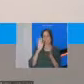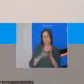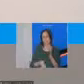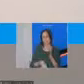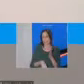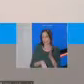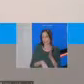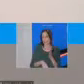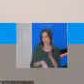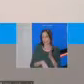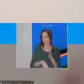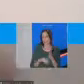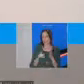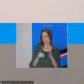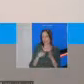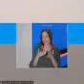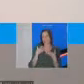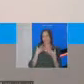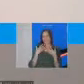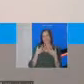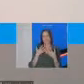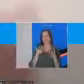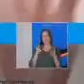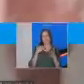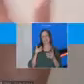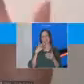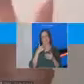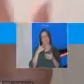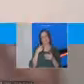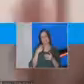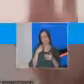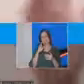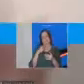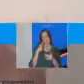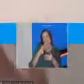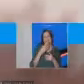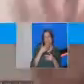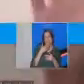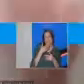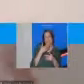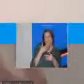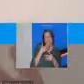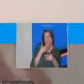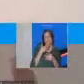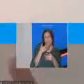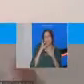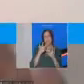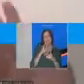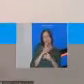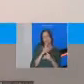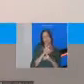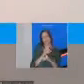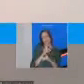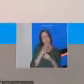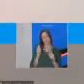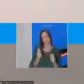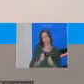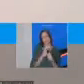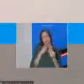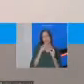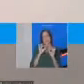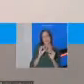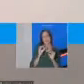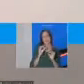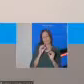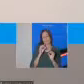גם מוריד מהאהדה כלפי ישראל, וגם מצייר את הישראלים באיזשהו צורה מסוימת